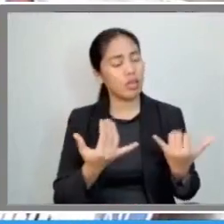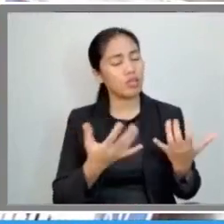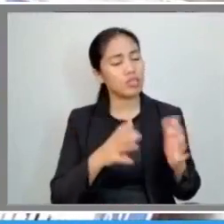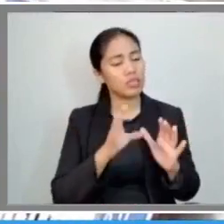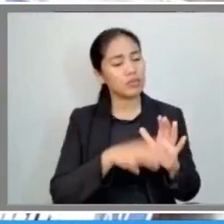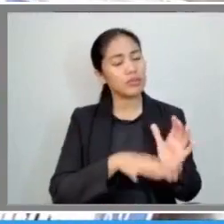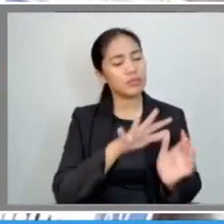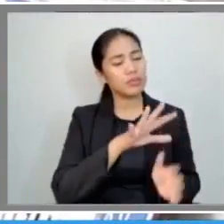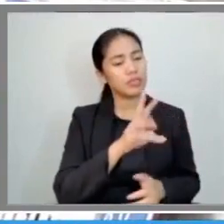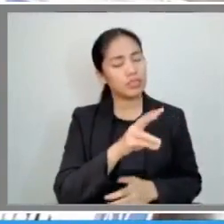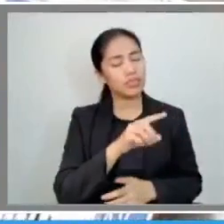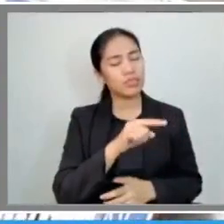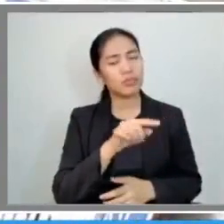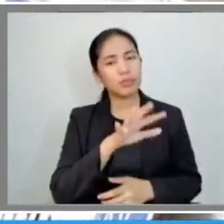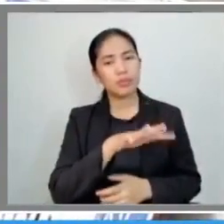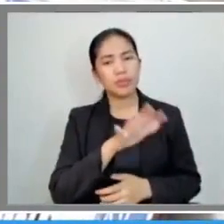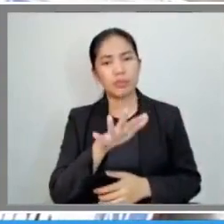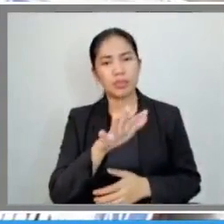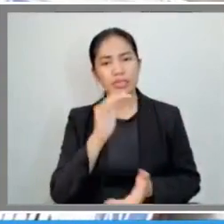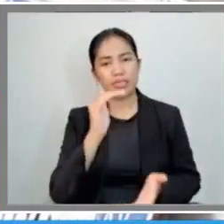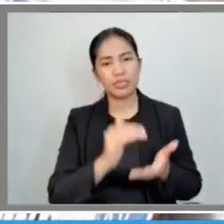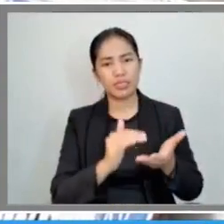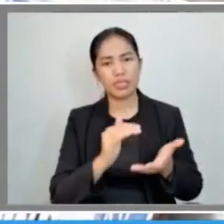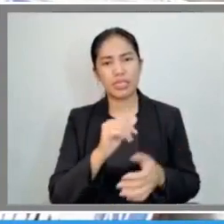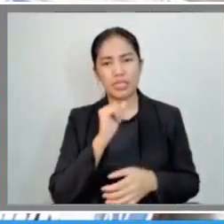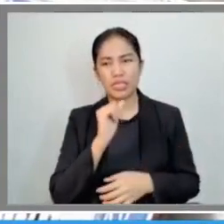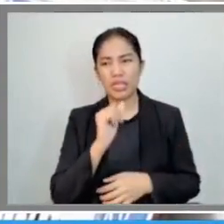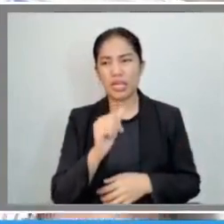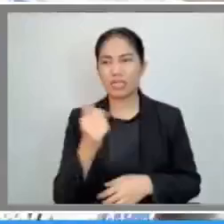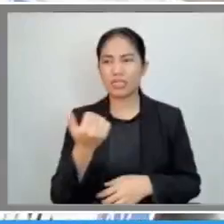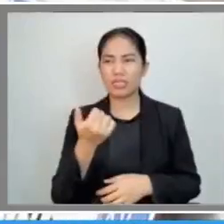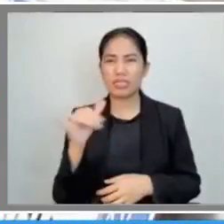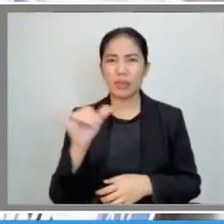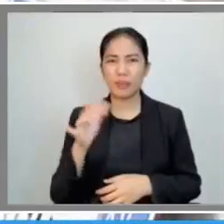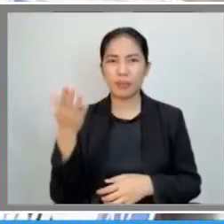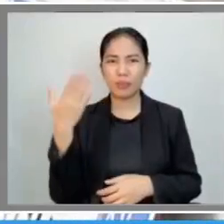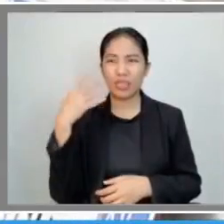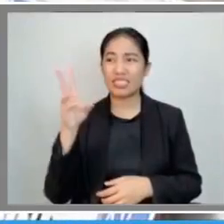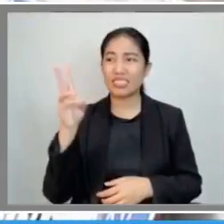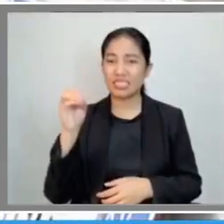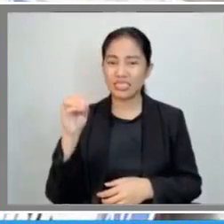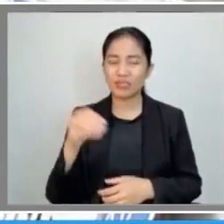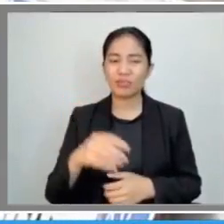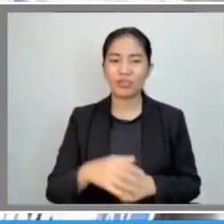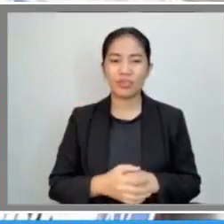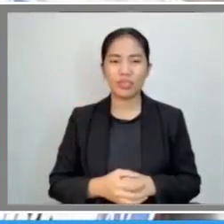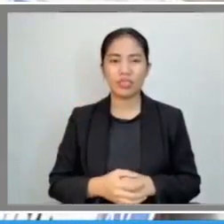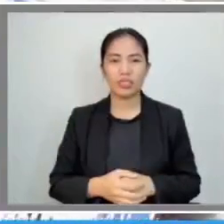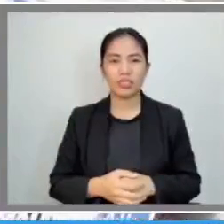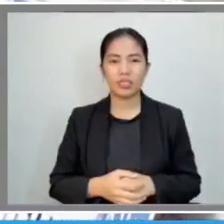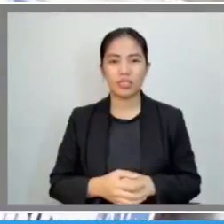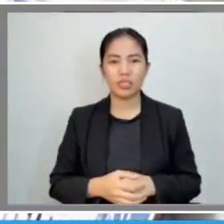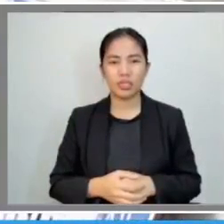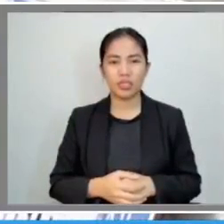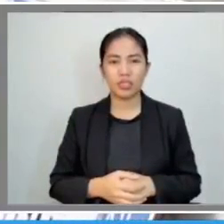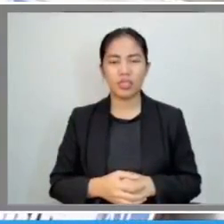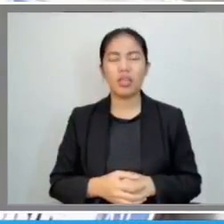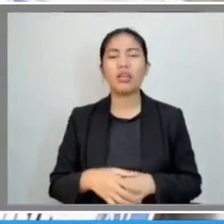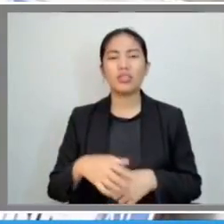na, hindi ka mukha noon maabot ng 16 nakaraan. Ah, nabuhay ako, mahirap maghanap buhay na may edad na, di